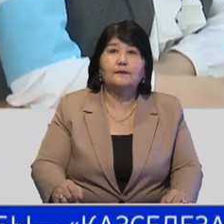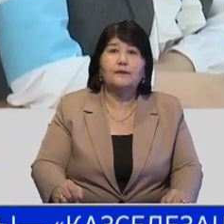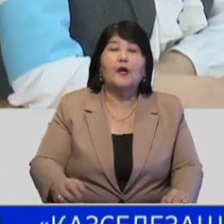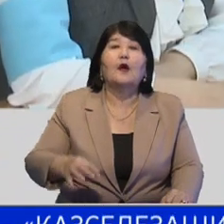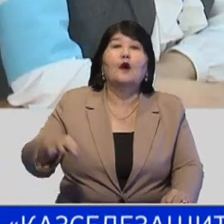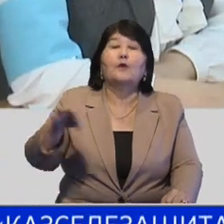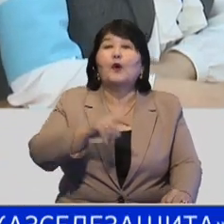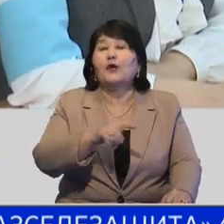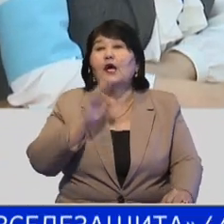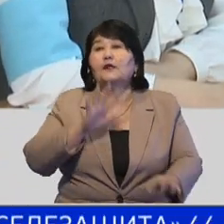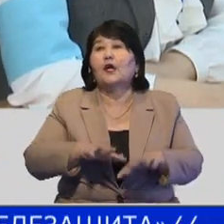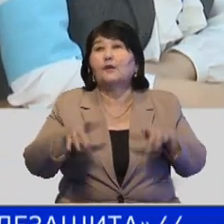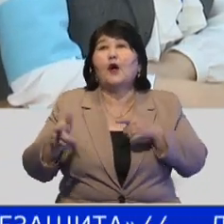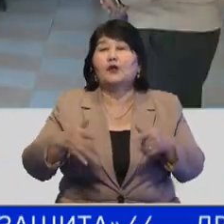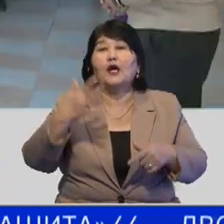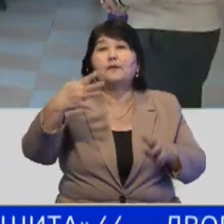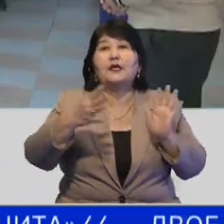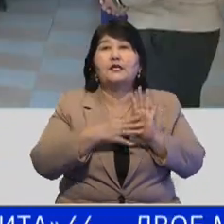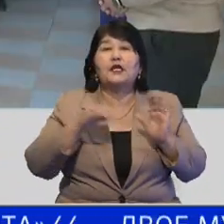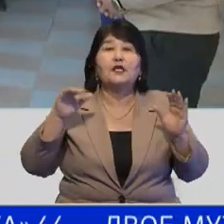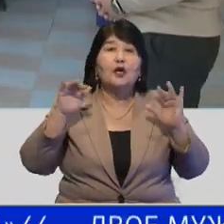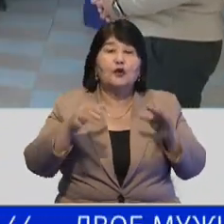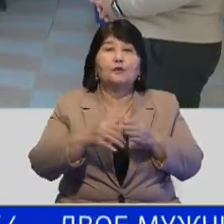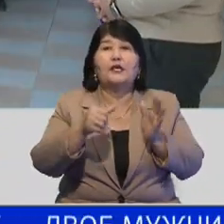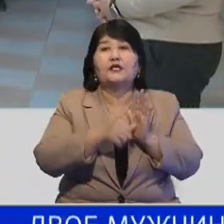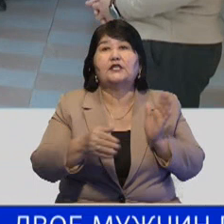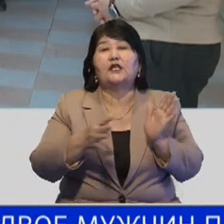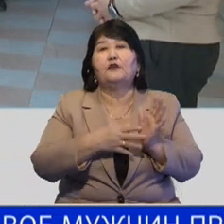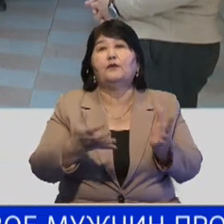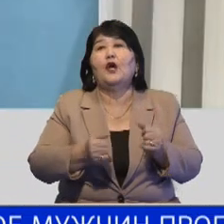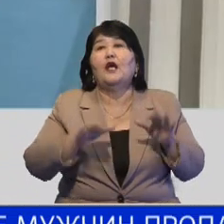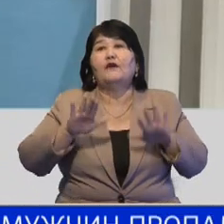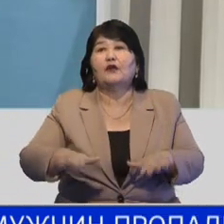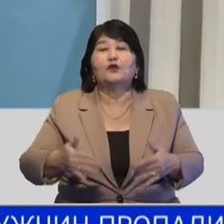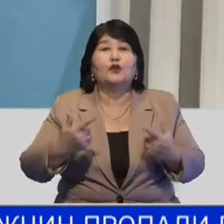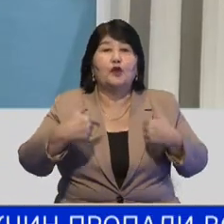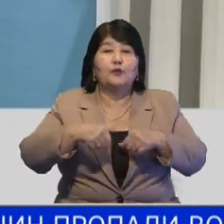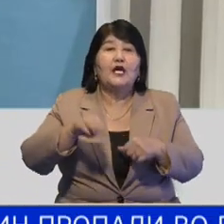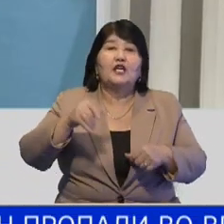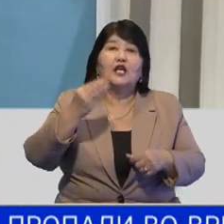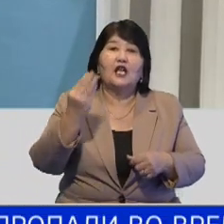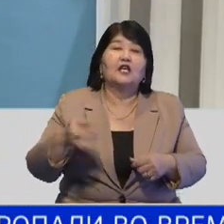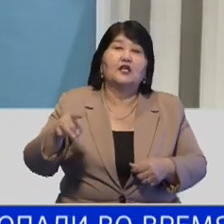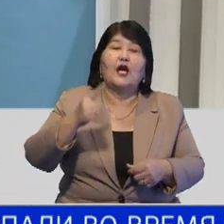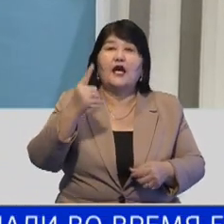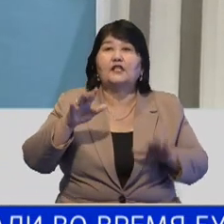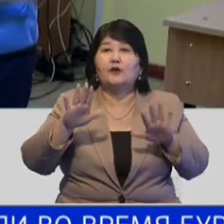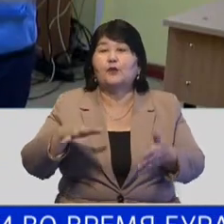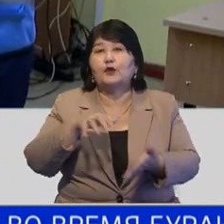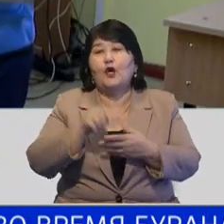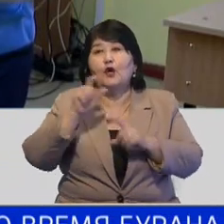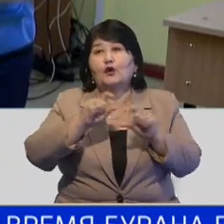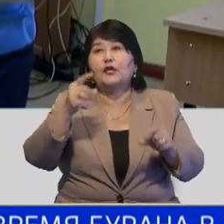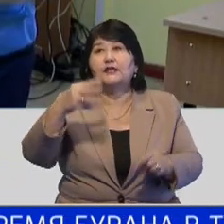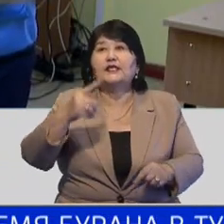по области на период паводка на готови 59 сборных и 69 приёмных эвакуационных пунктов в гаком районе один из пунктов расположен в